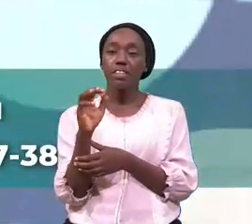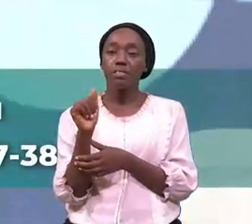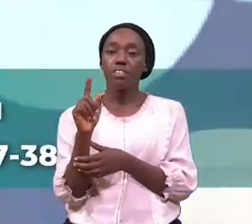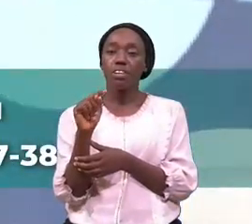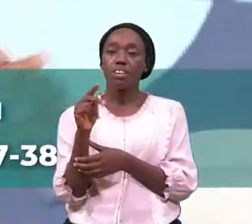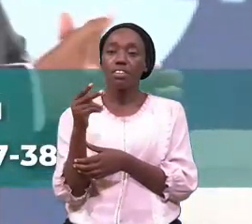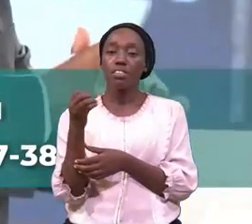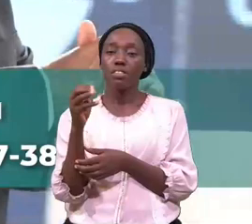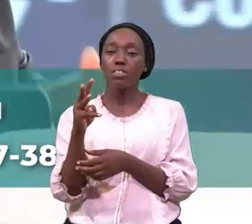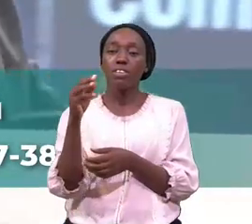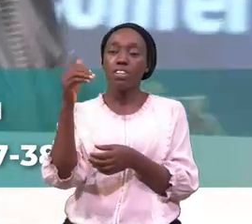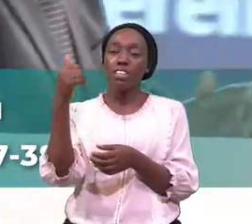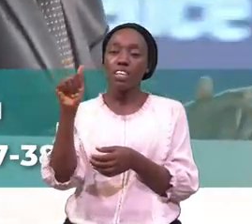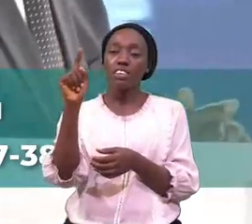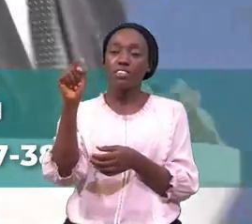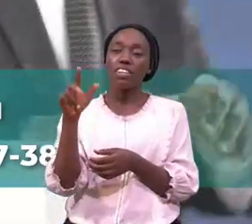37.